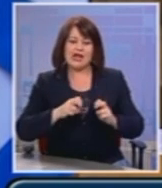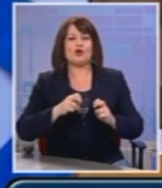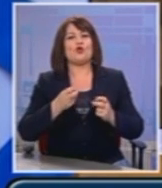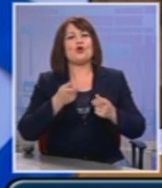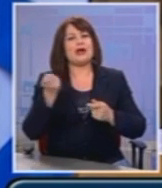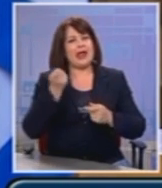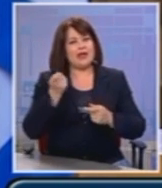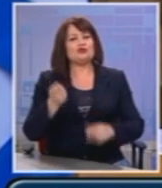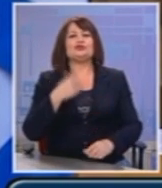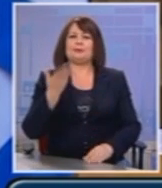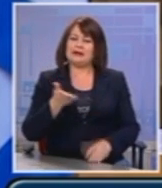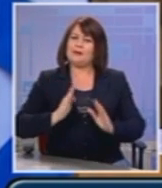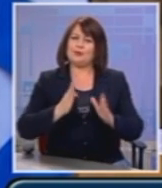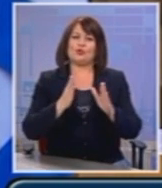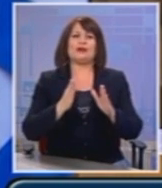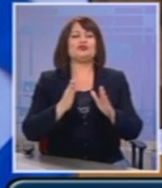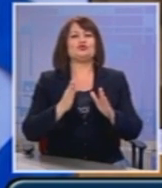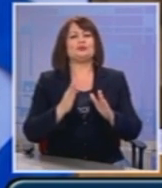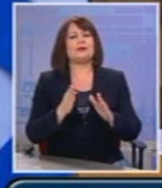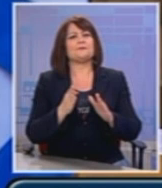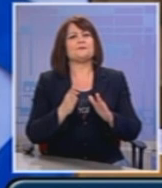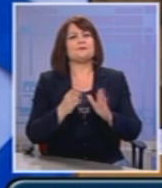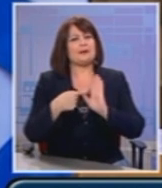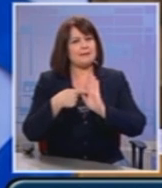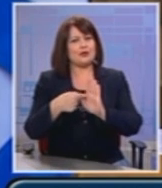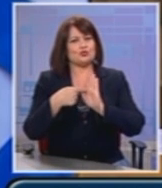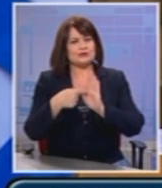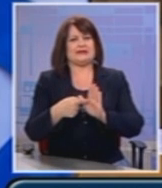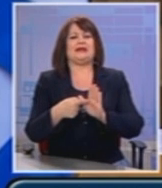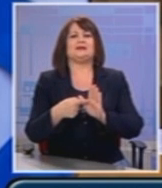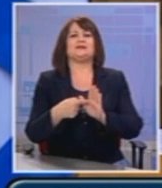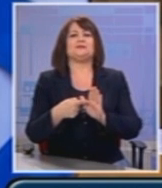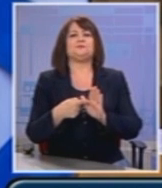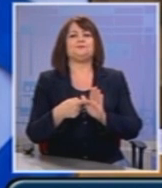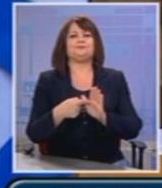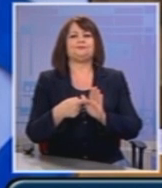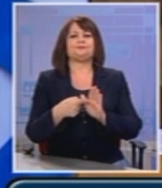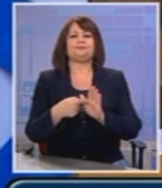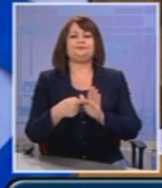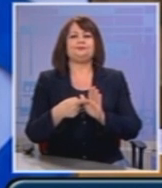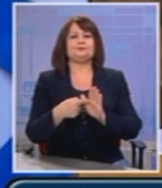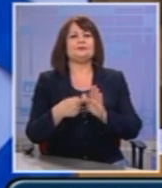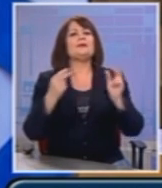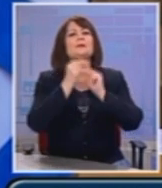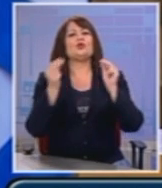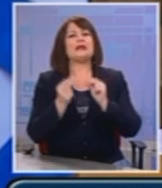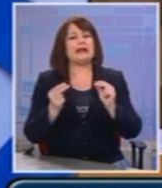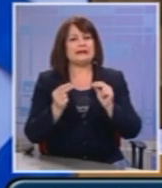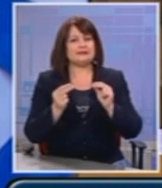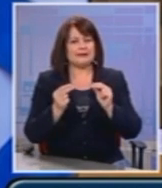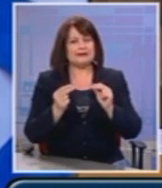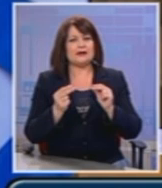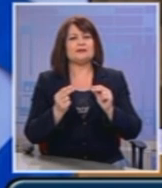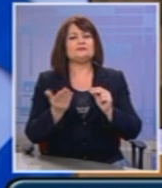και θα προχωρήσουμε με την παρουσίαση των αποτελεσμάτων των